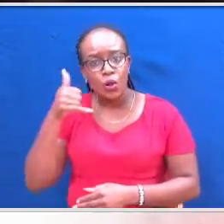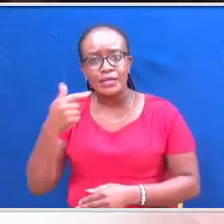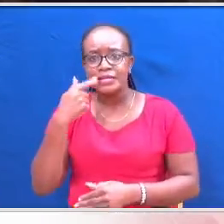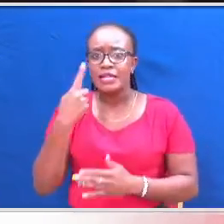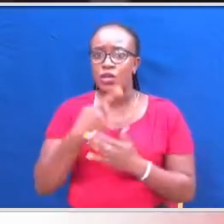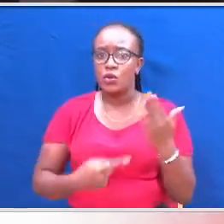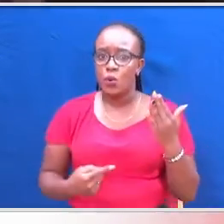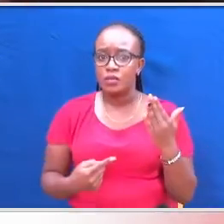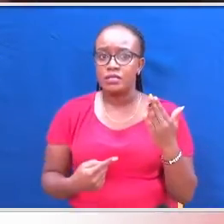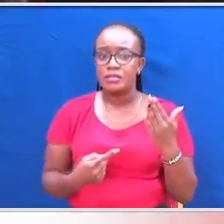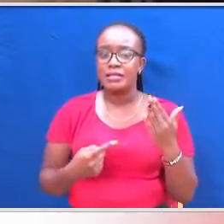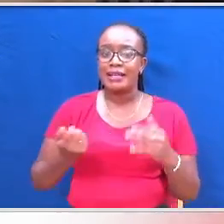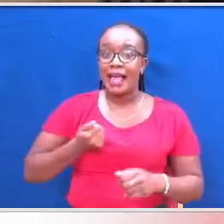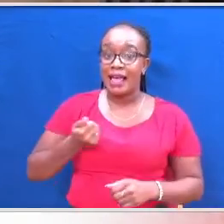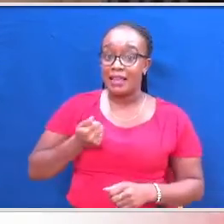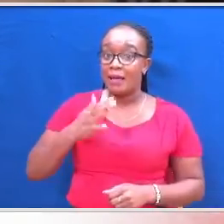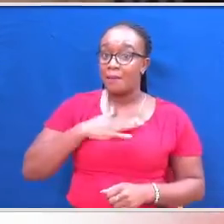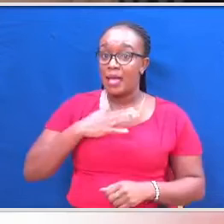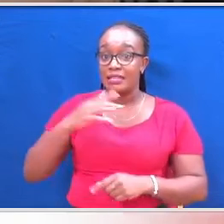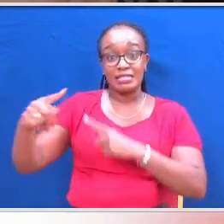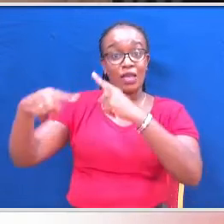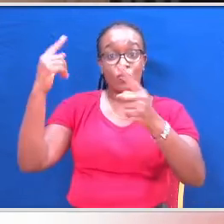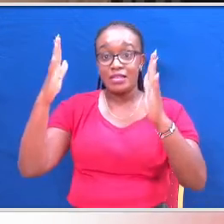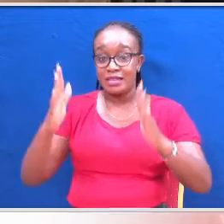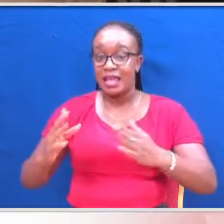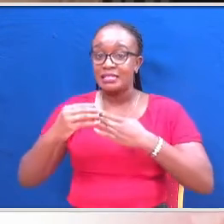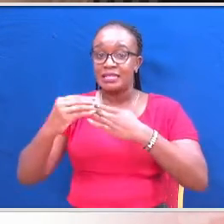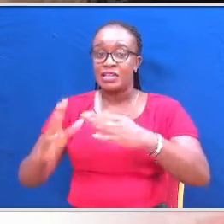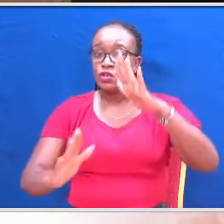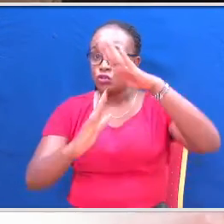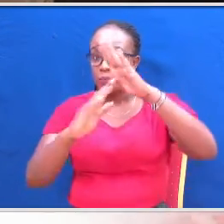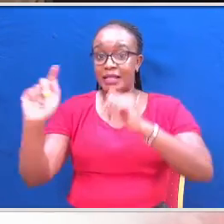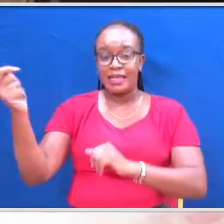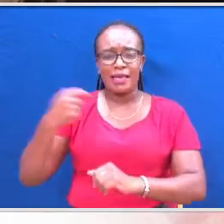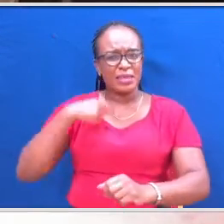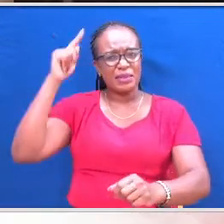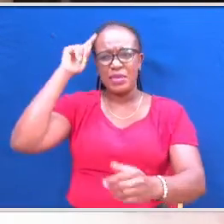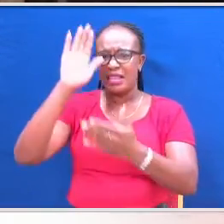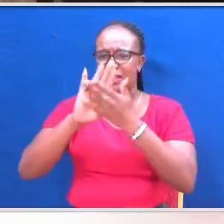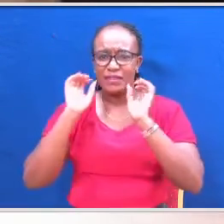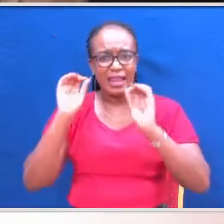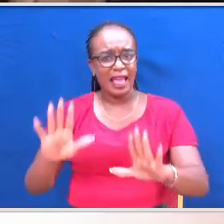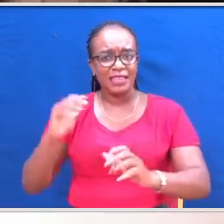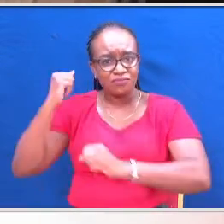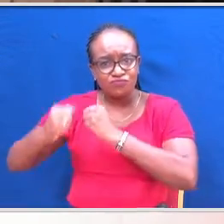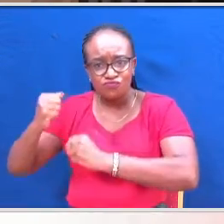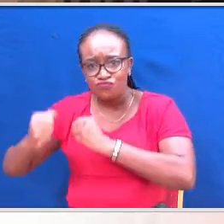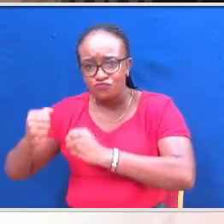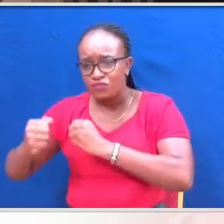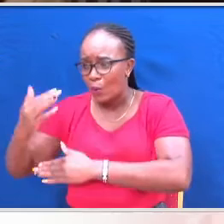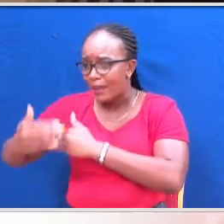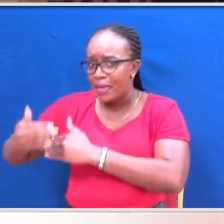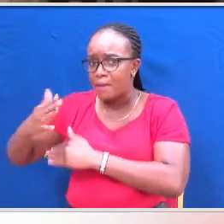kana kwamba Faith ndiye ameongoza Kenya mzima. Mimi sikuamini hiyo maneno, nilikimbia kwa jirani